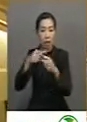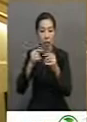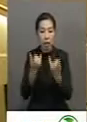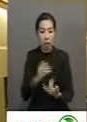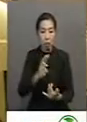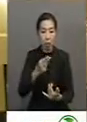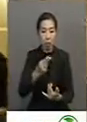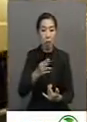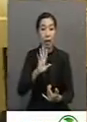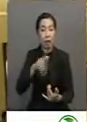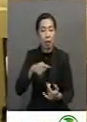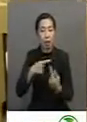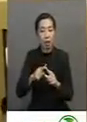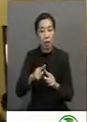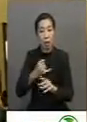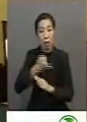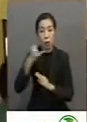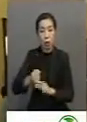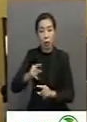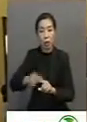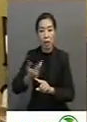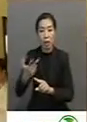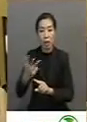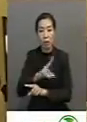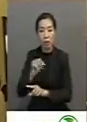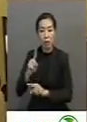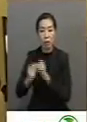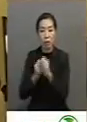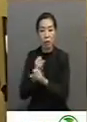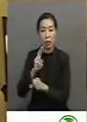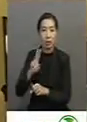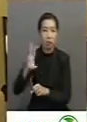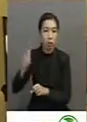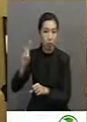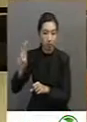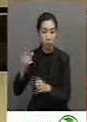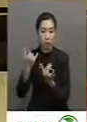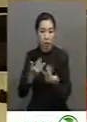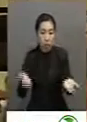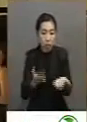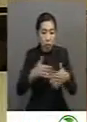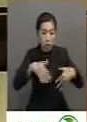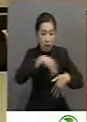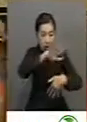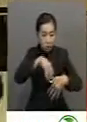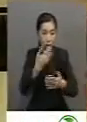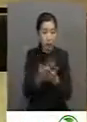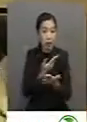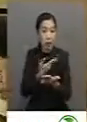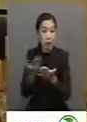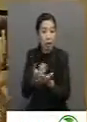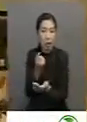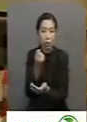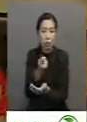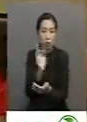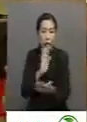ดตั้งแต่เดือนมีนาคม2561ค่ะและต่อจากนี้ค่ะจะเป็นการกระตุ้นการใช้จ่ายผ่านบัตรเดบิตแล้วนะคะซึ่งผ่าน